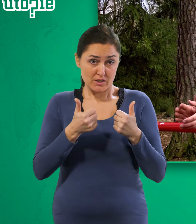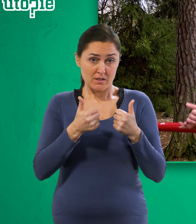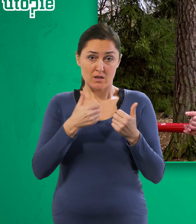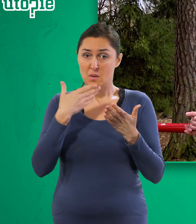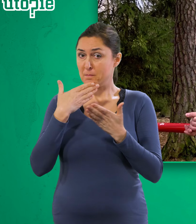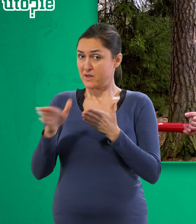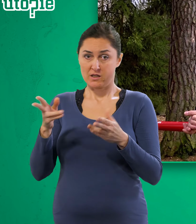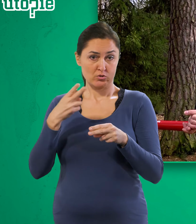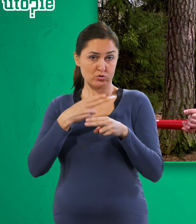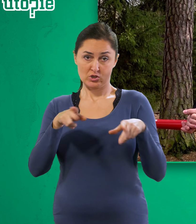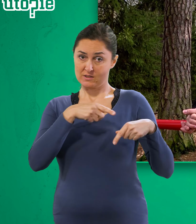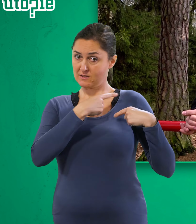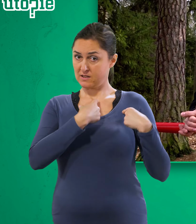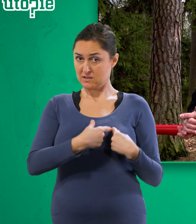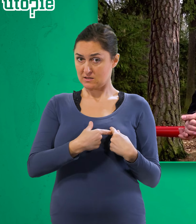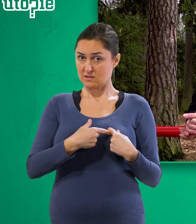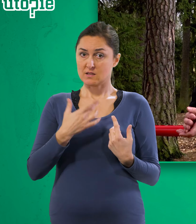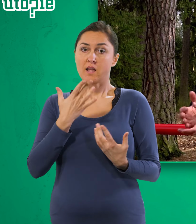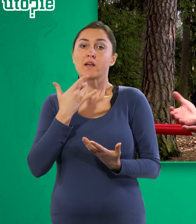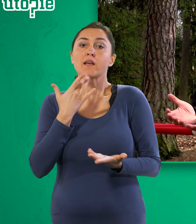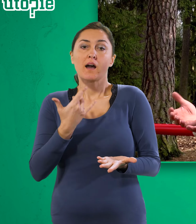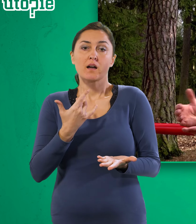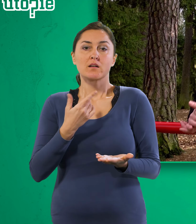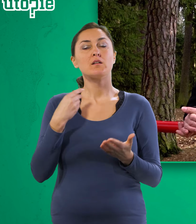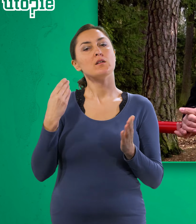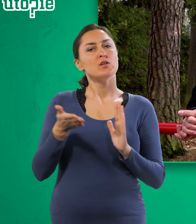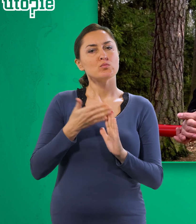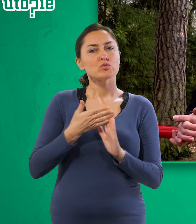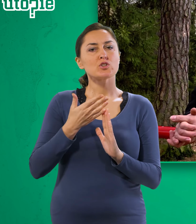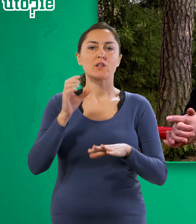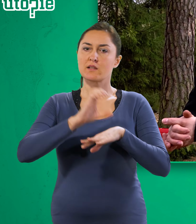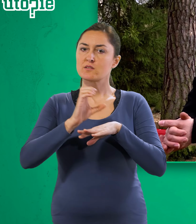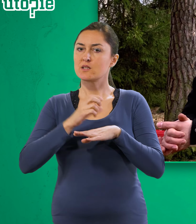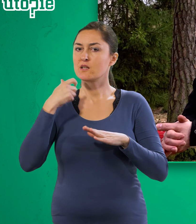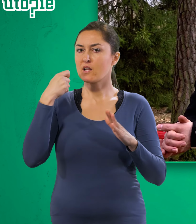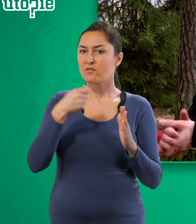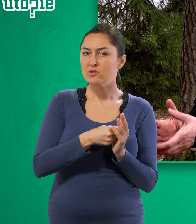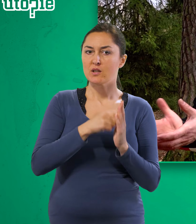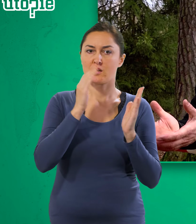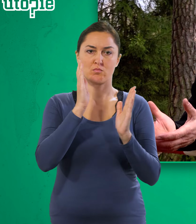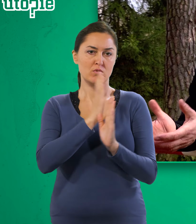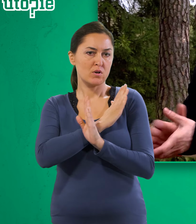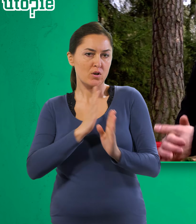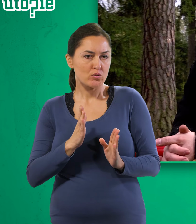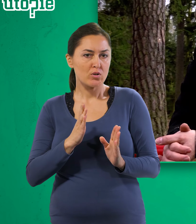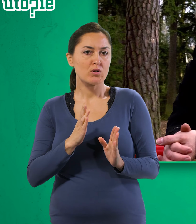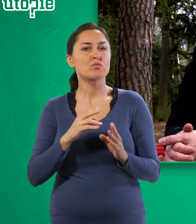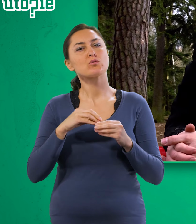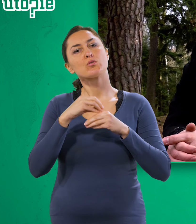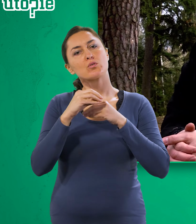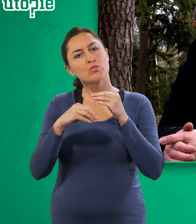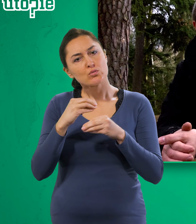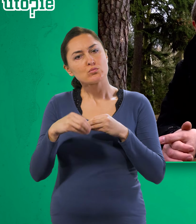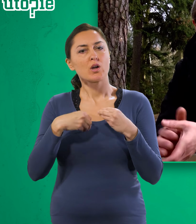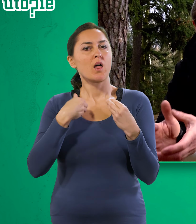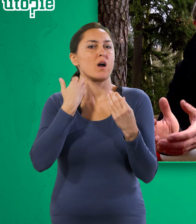to i mezi lidmi věřícími. Co to vlastně hřích je? Jak se dá hříchu zbavit?